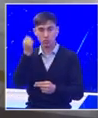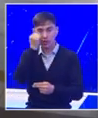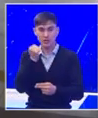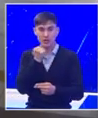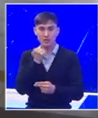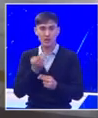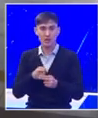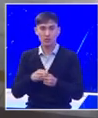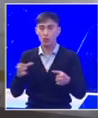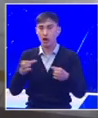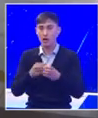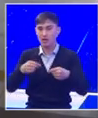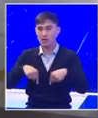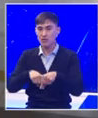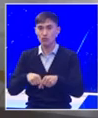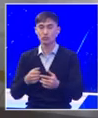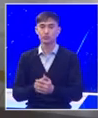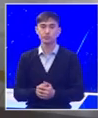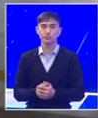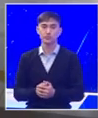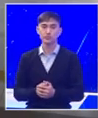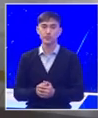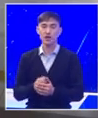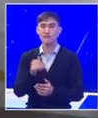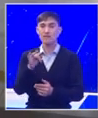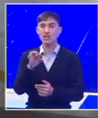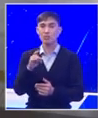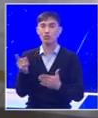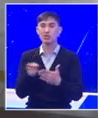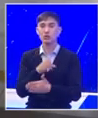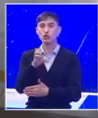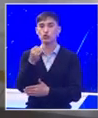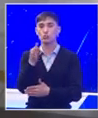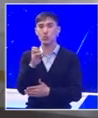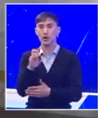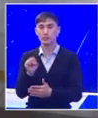благодарна вот этому коллективу, филармонии имени Суенбая.